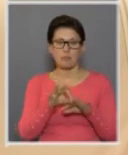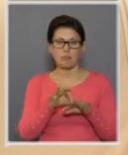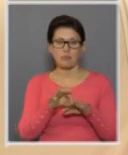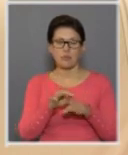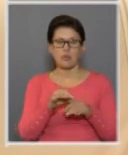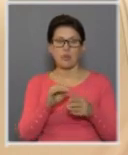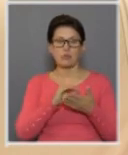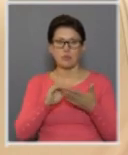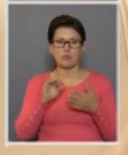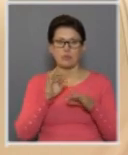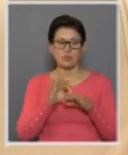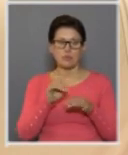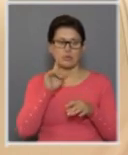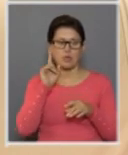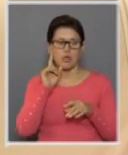Солай жазып жатырмын.